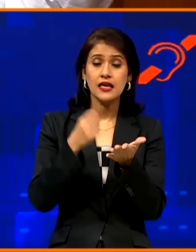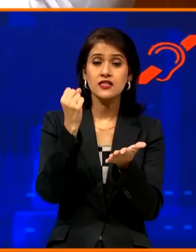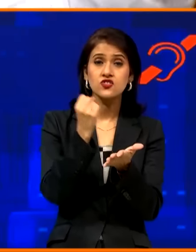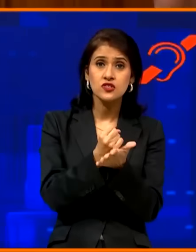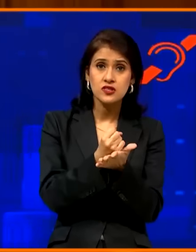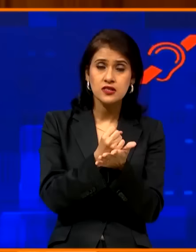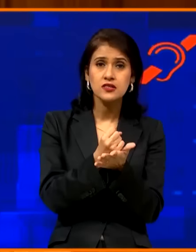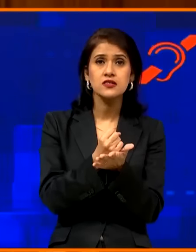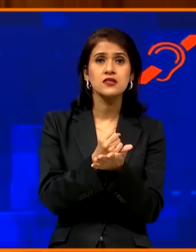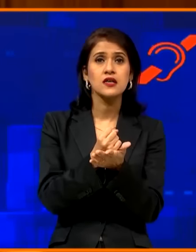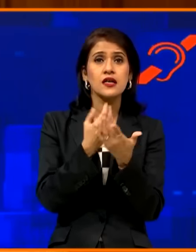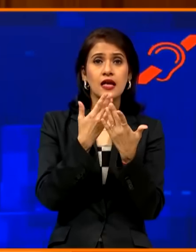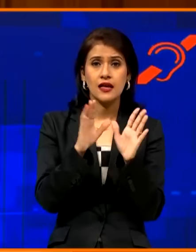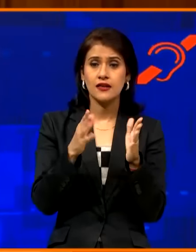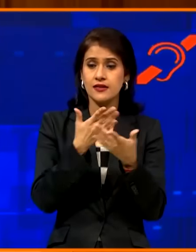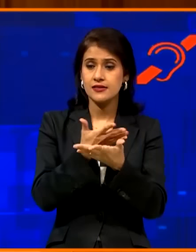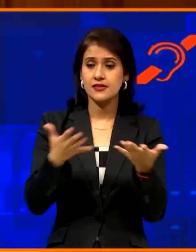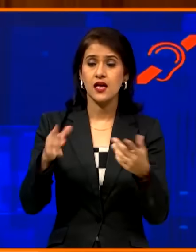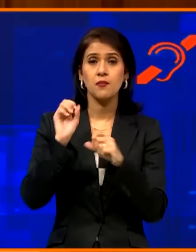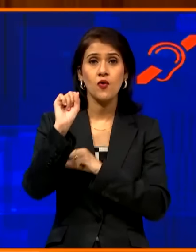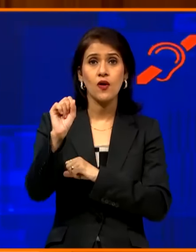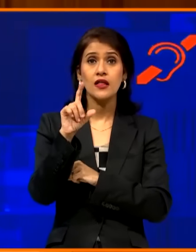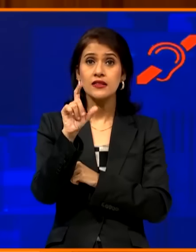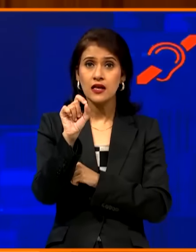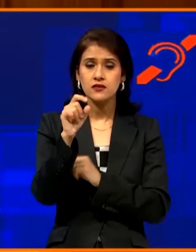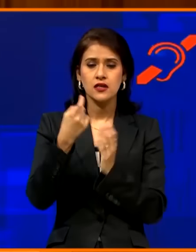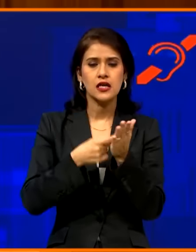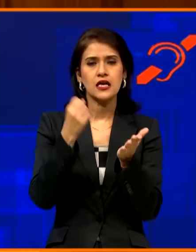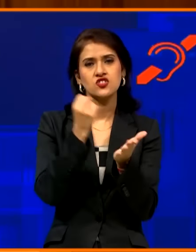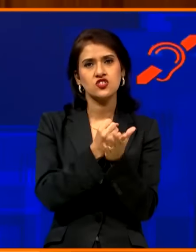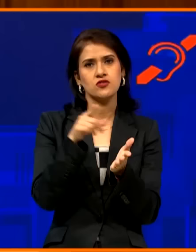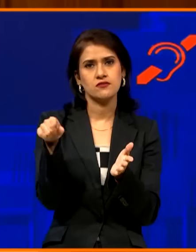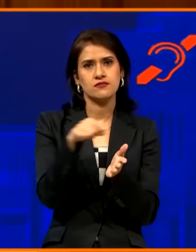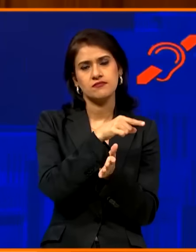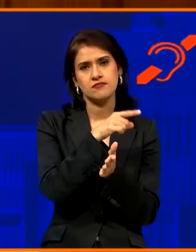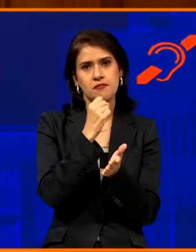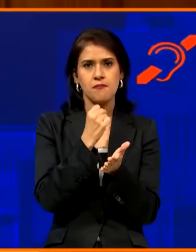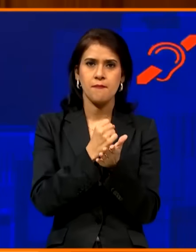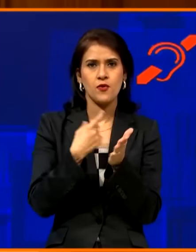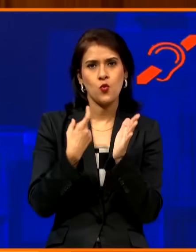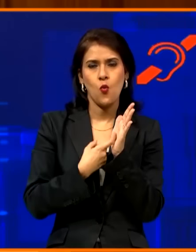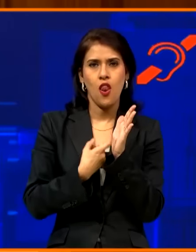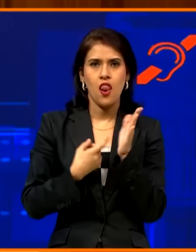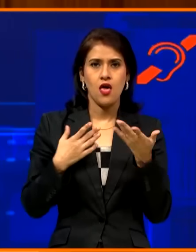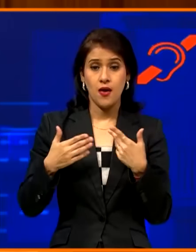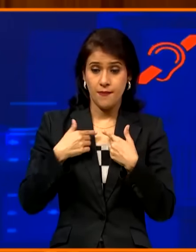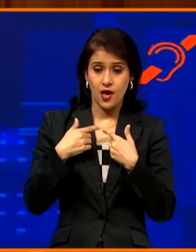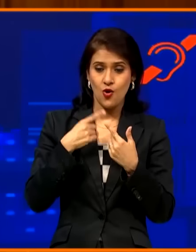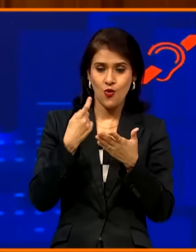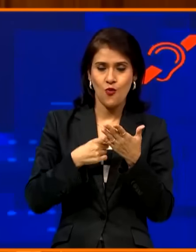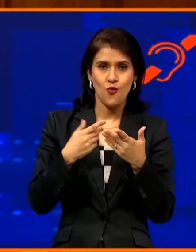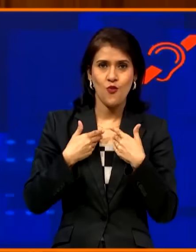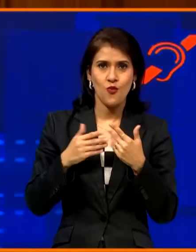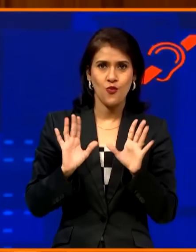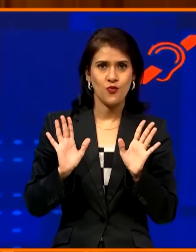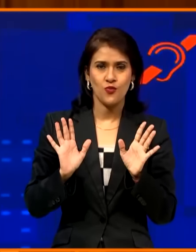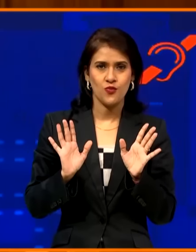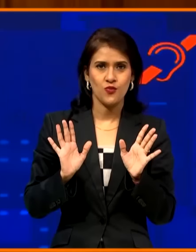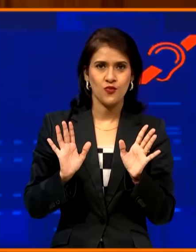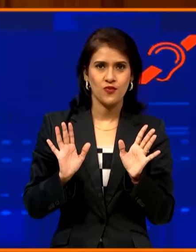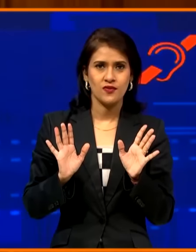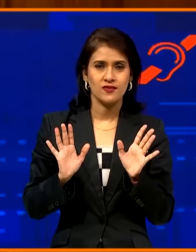कोई कंपनी के 10 प्रोडक्ट है उसको रजिस्टर कराना पड़ेगा अच्छा यह सिस्टम हमने नहीं किया यह सिस्टम